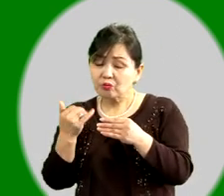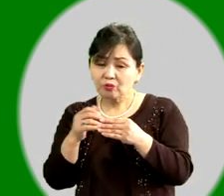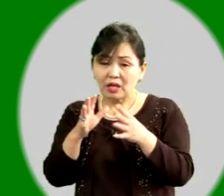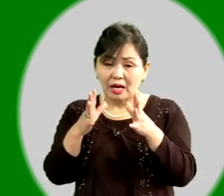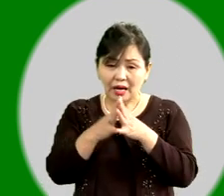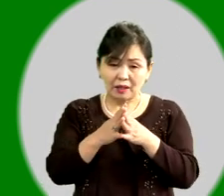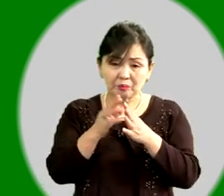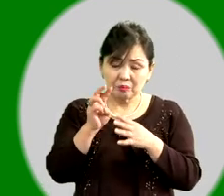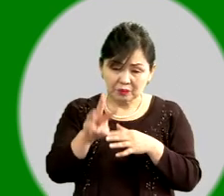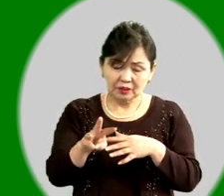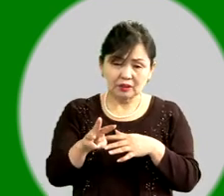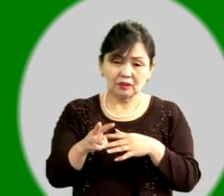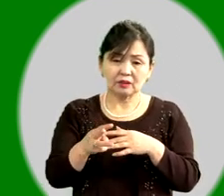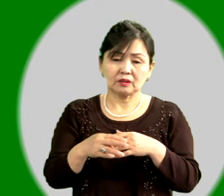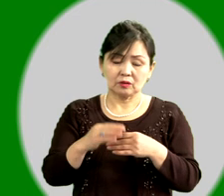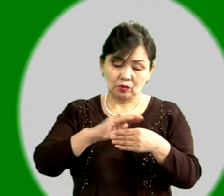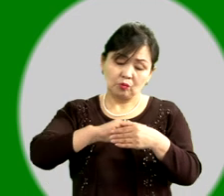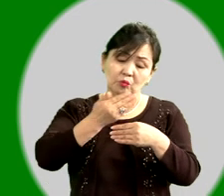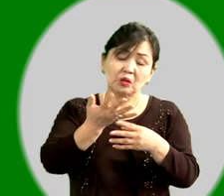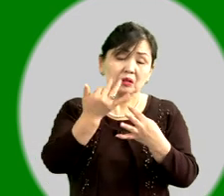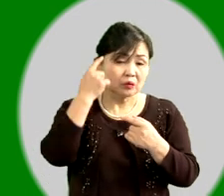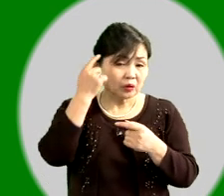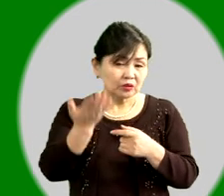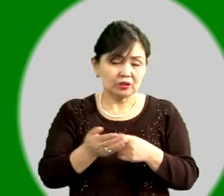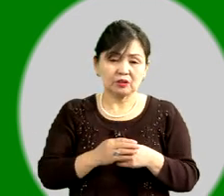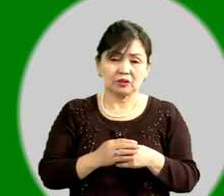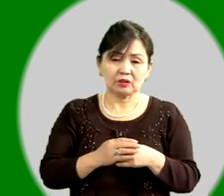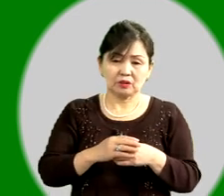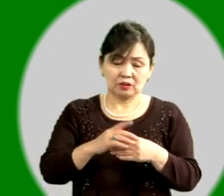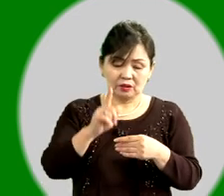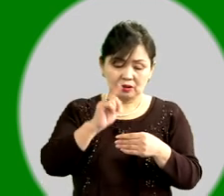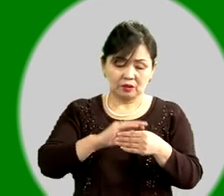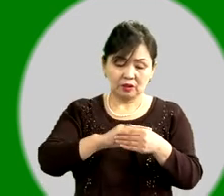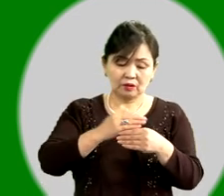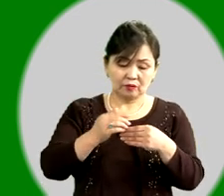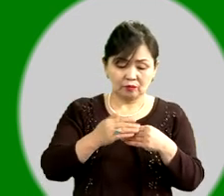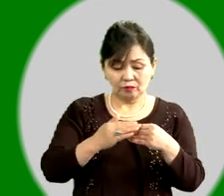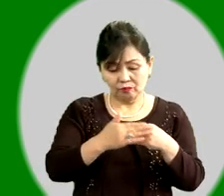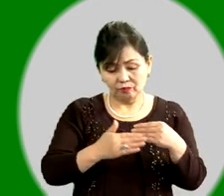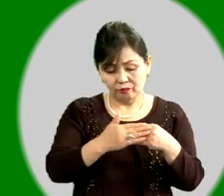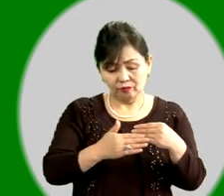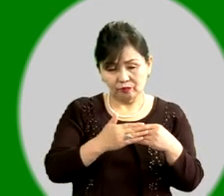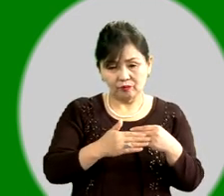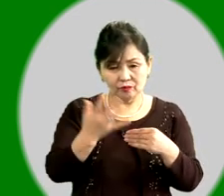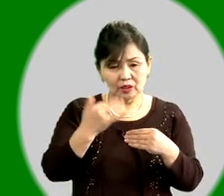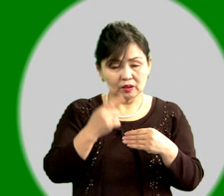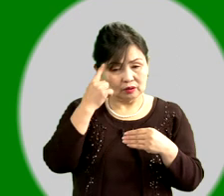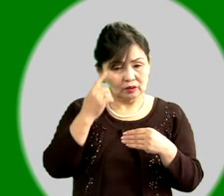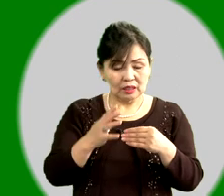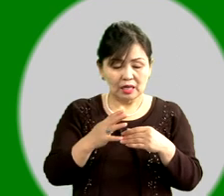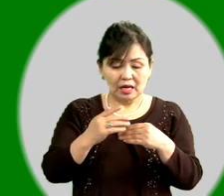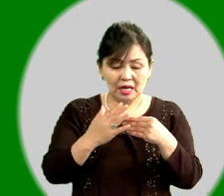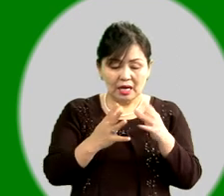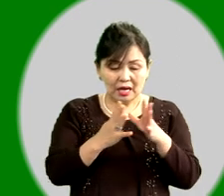кубийн дэлгэсийн талбайг олъё. За, үүний тулд эхлээд нэг талс болох квадратын талбайг олъё.